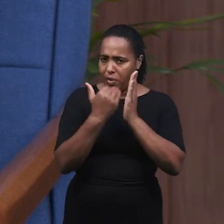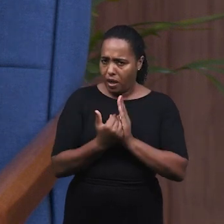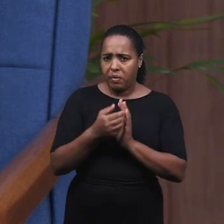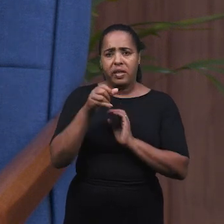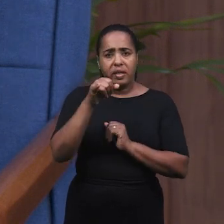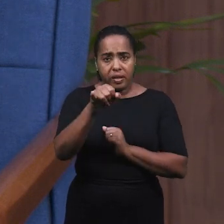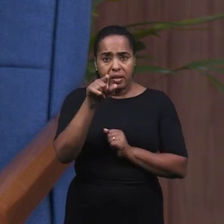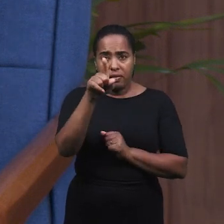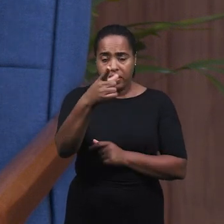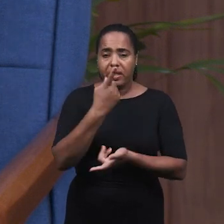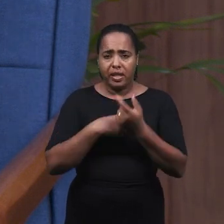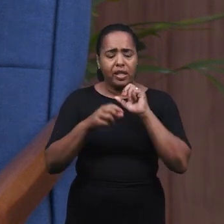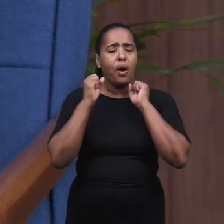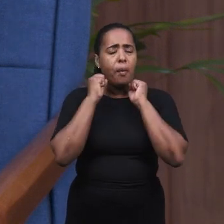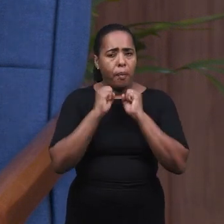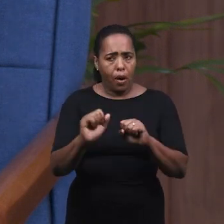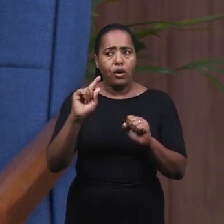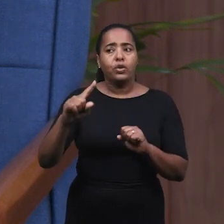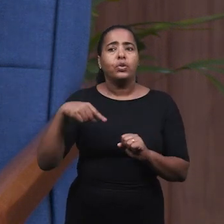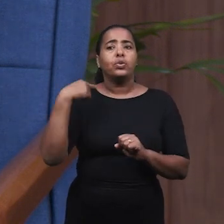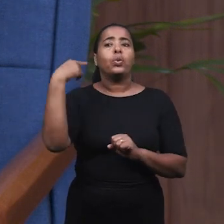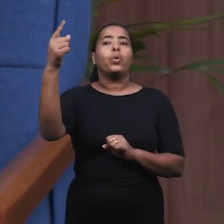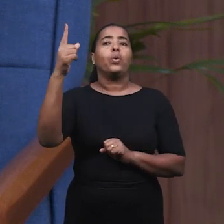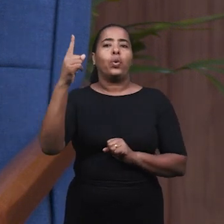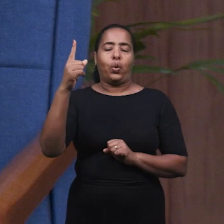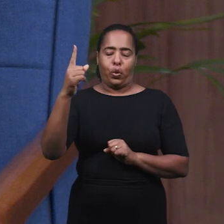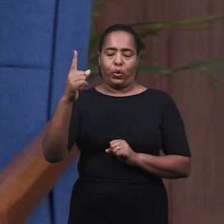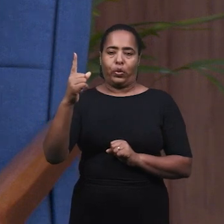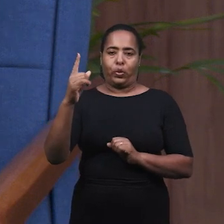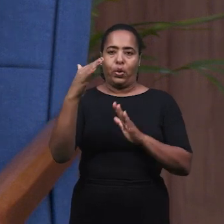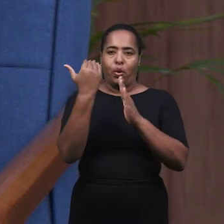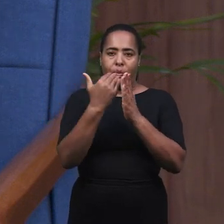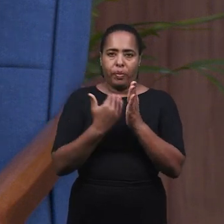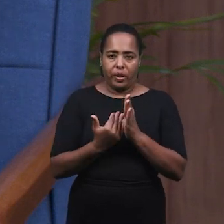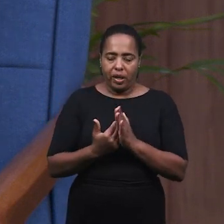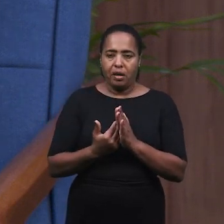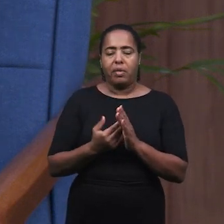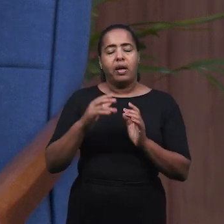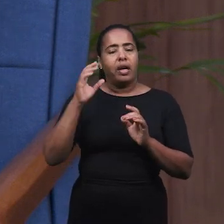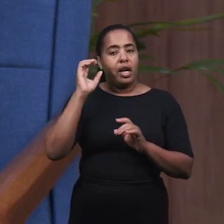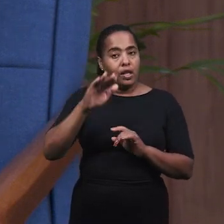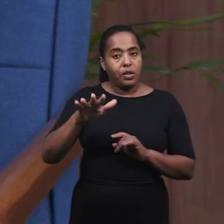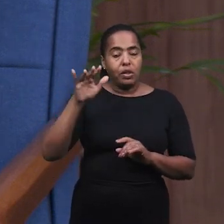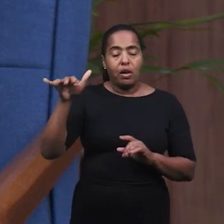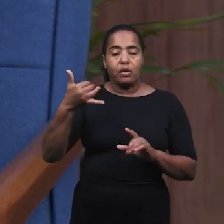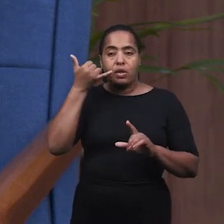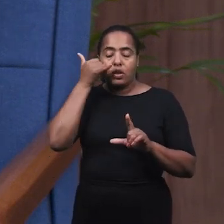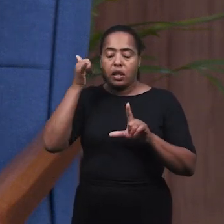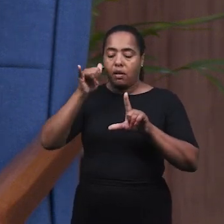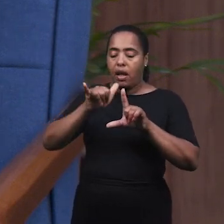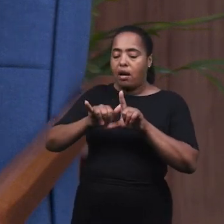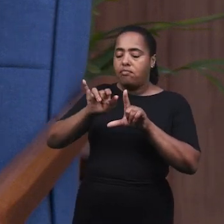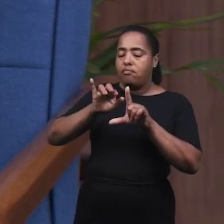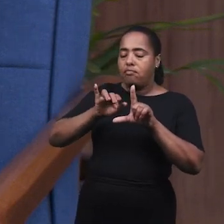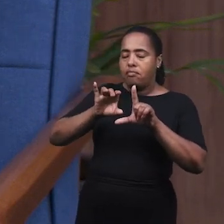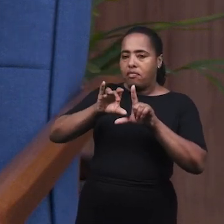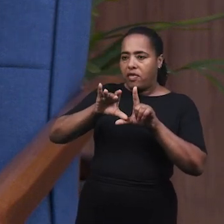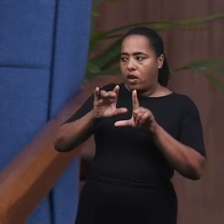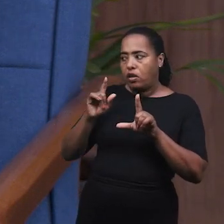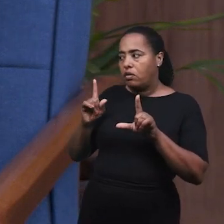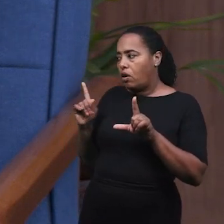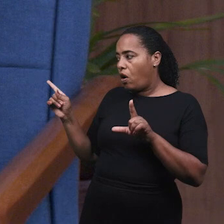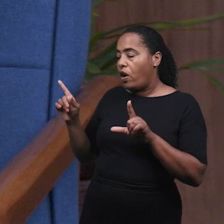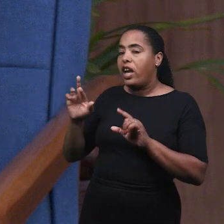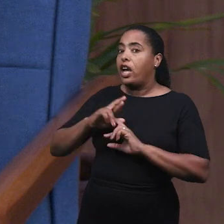et vous pouvez nous aider à préparer cette formation. Il suffit de pointer l'appareil photo de votre smartphone vers ce code. C'est différent